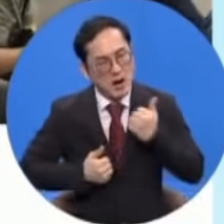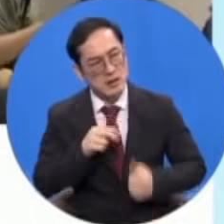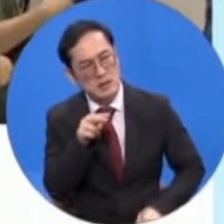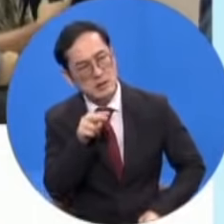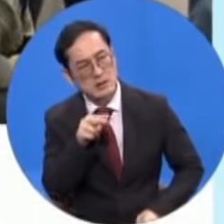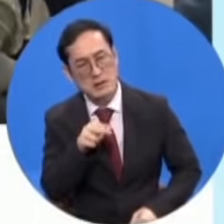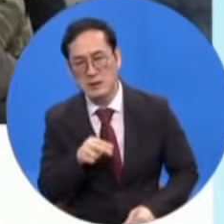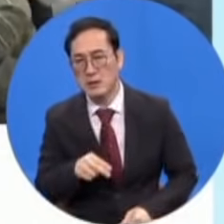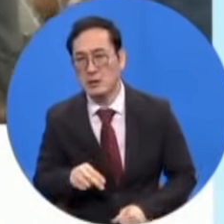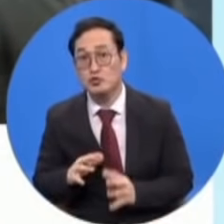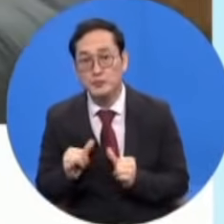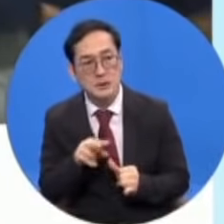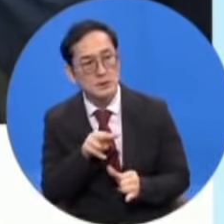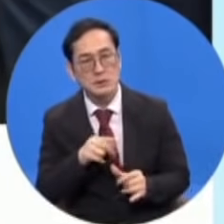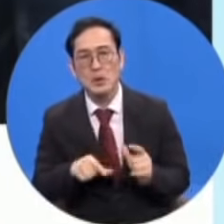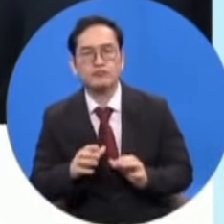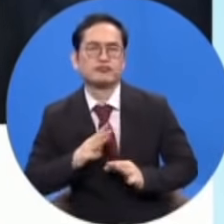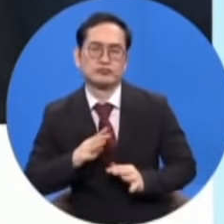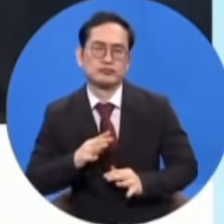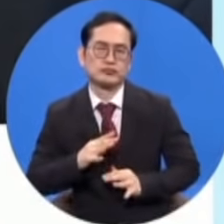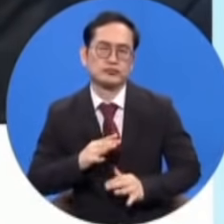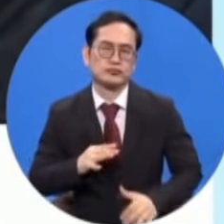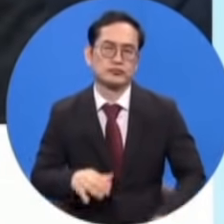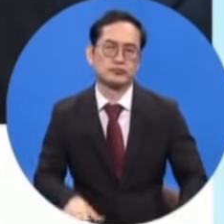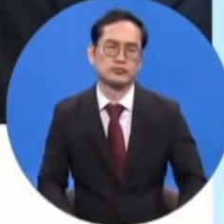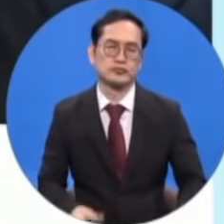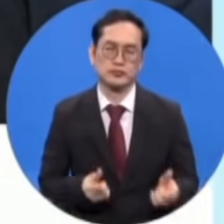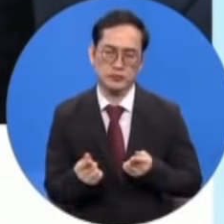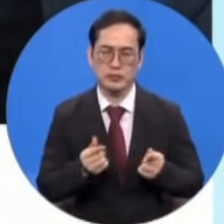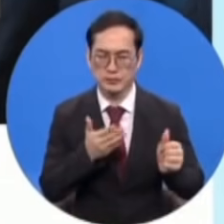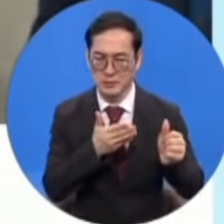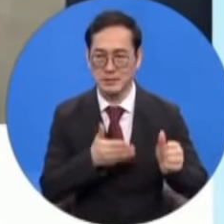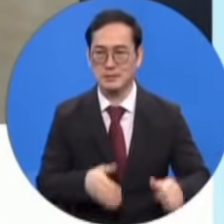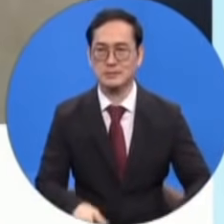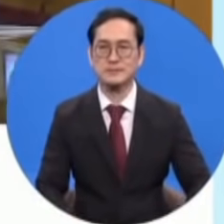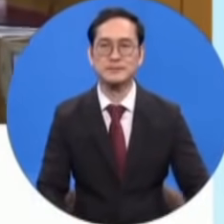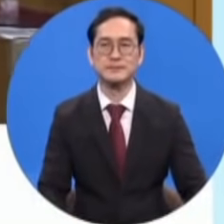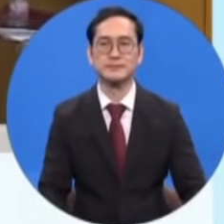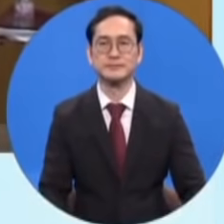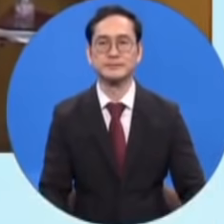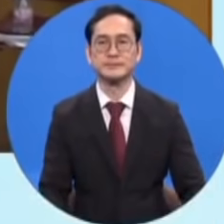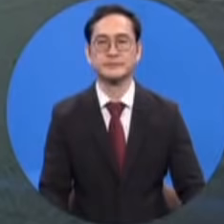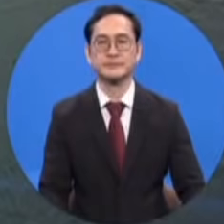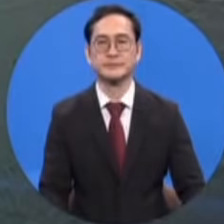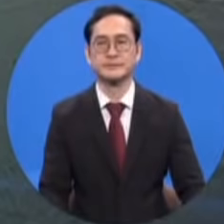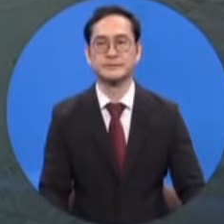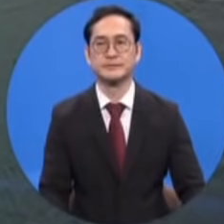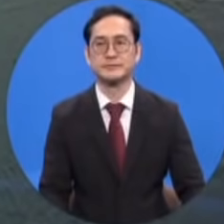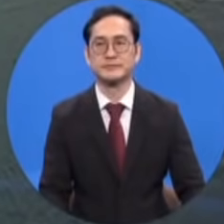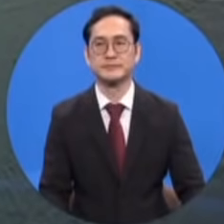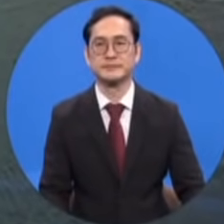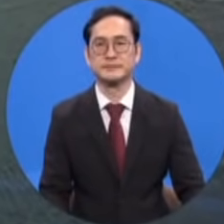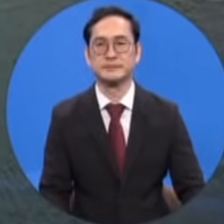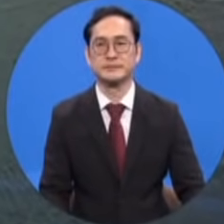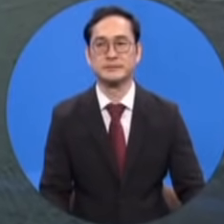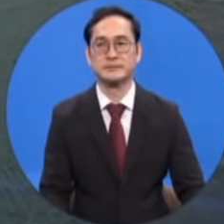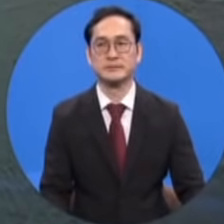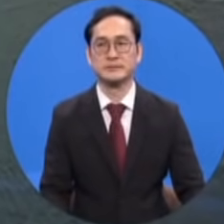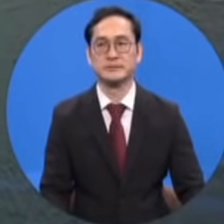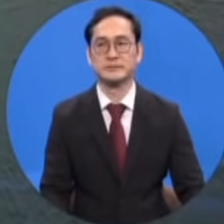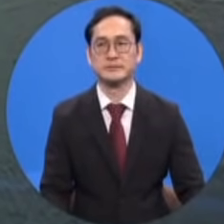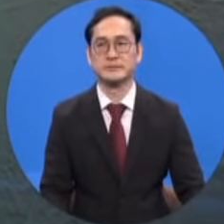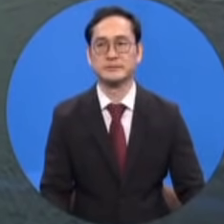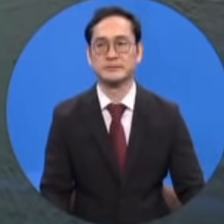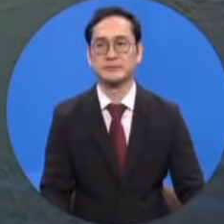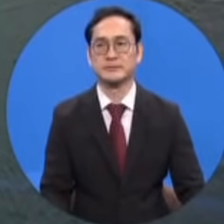불안감이나 의심도 좀 낮아지지 않을까 싶은데 전점 변호사 개인의 의견을 전제로 지금 설명을 해주셨습니다 이제